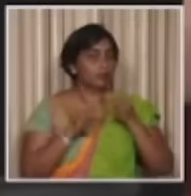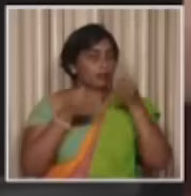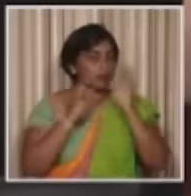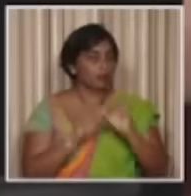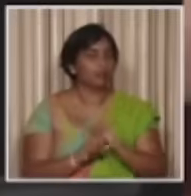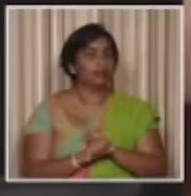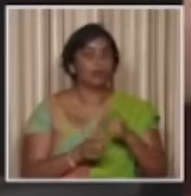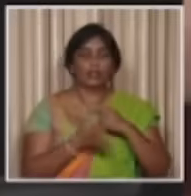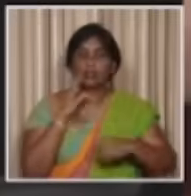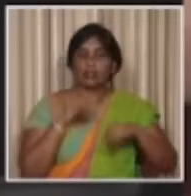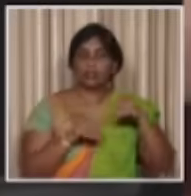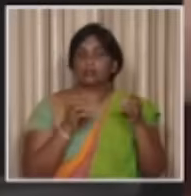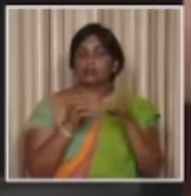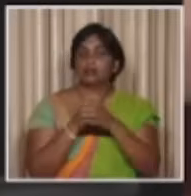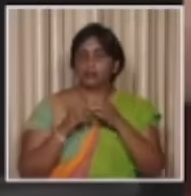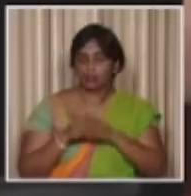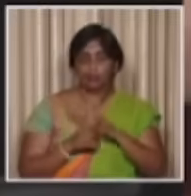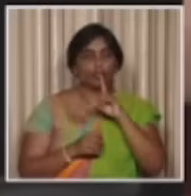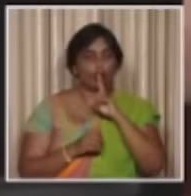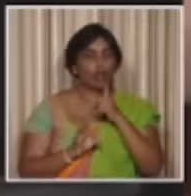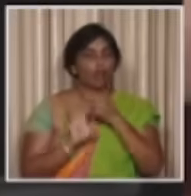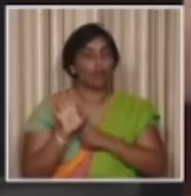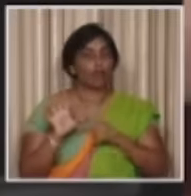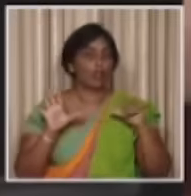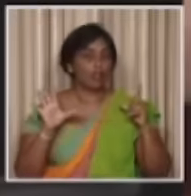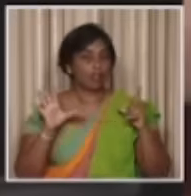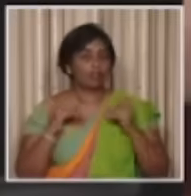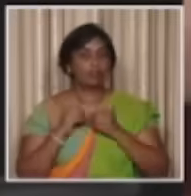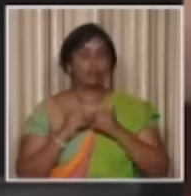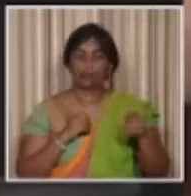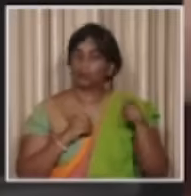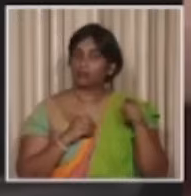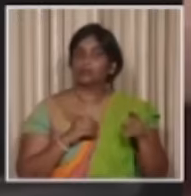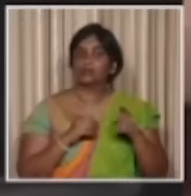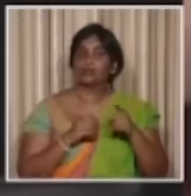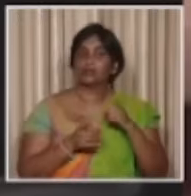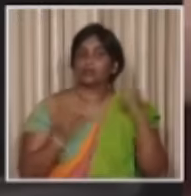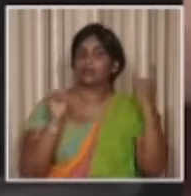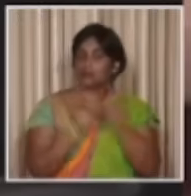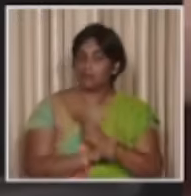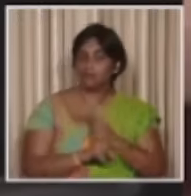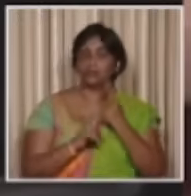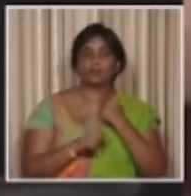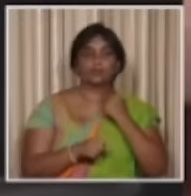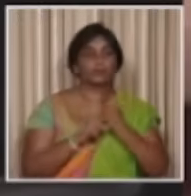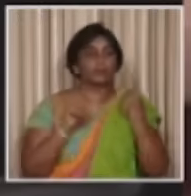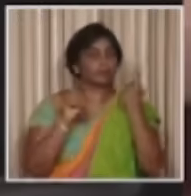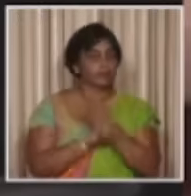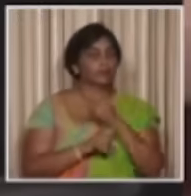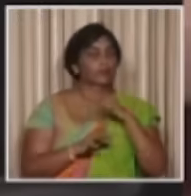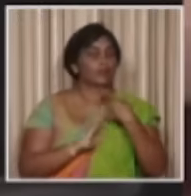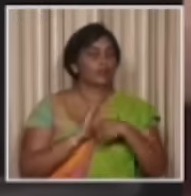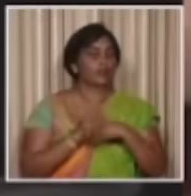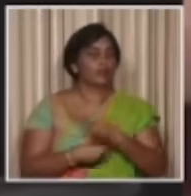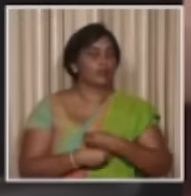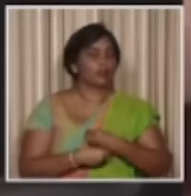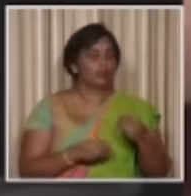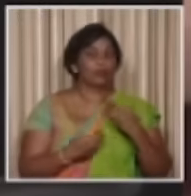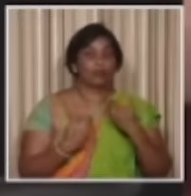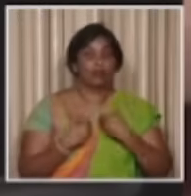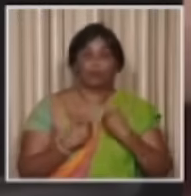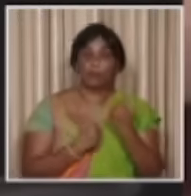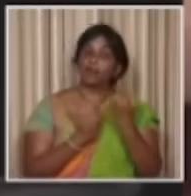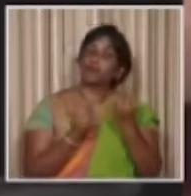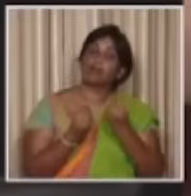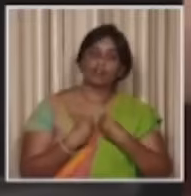නැති දේශපාලන කණ්ඩායම් කිව්වා අවුරුදු 70ක් තිස්සේ පැතිමාරුවට ආණ්ඩු කරපු මිනිස්සු තමයි රට විනාශ කළේ අපිට